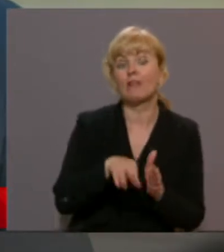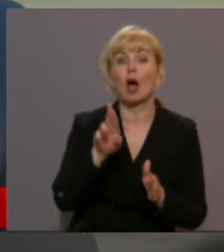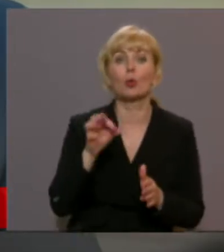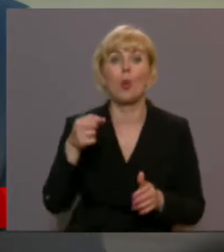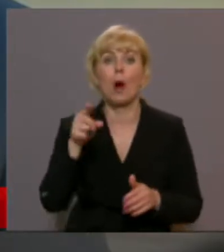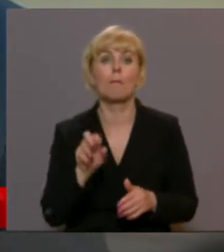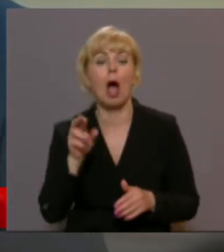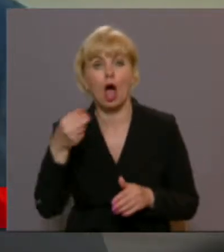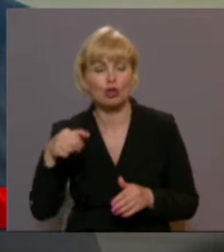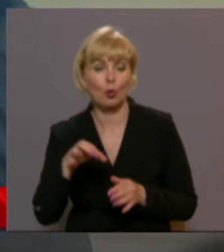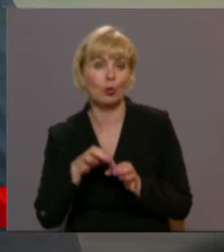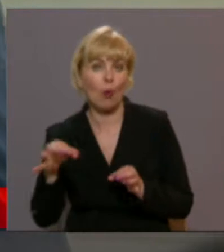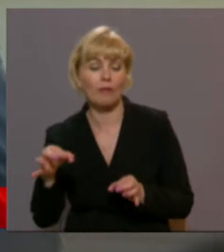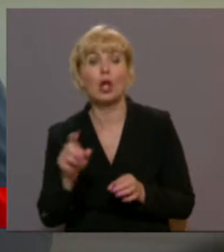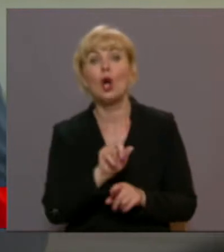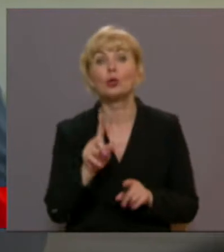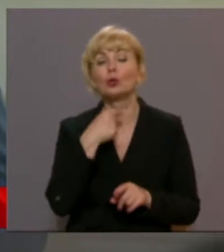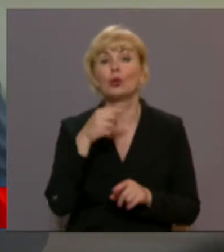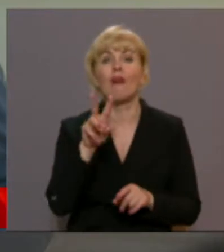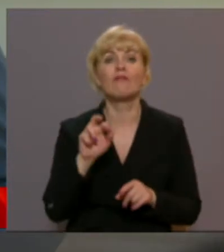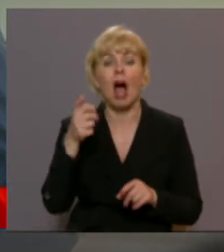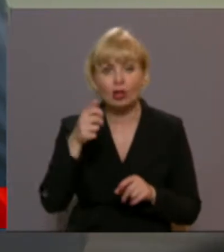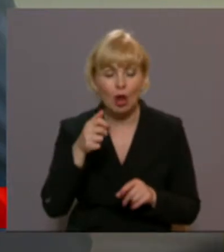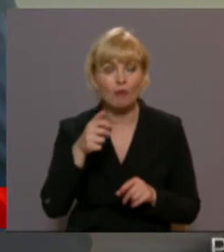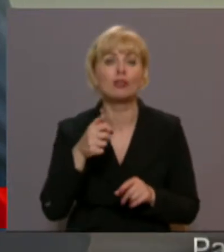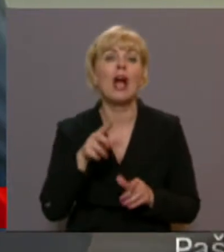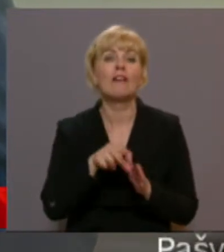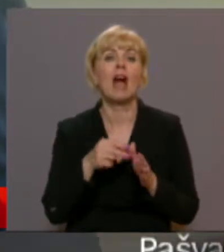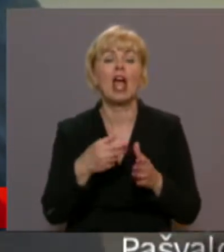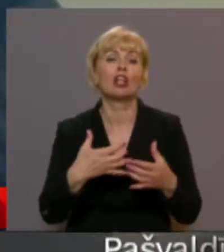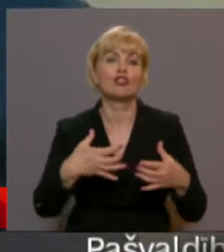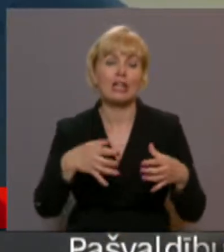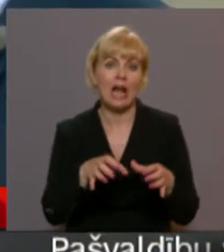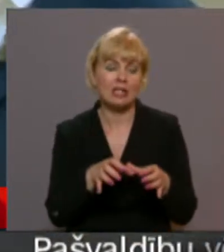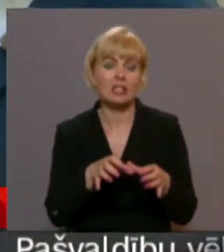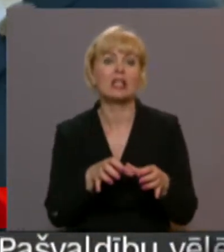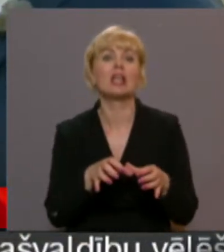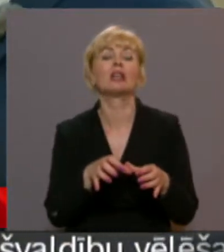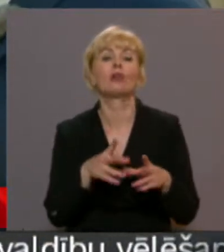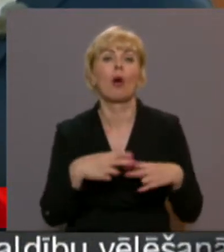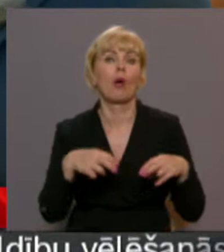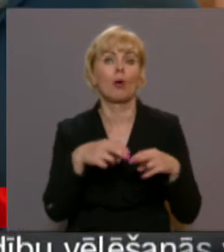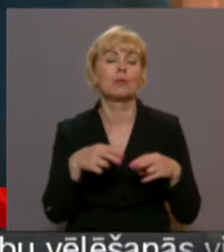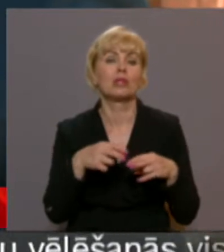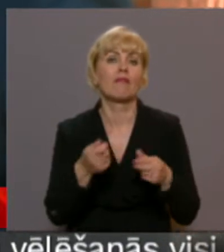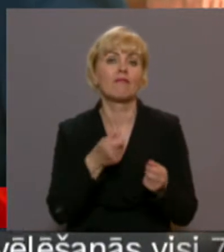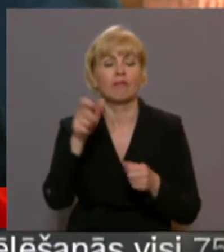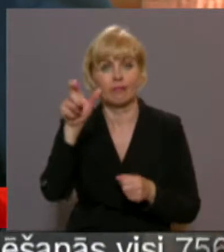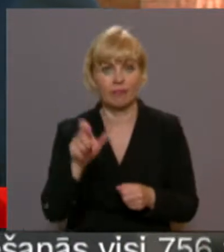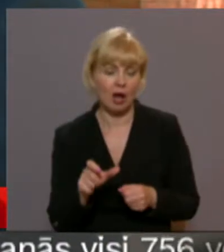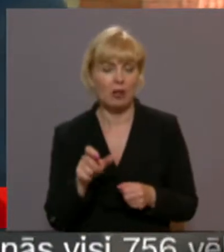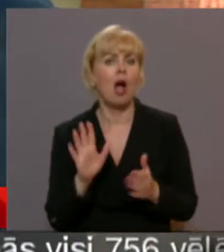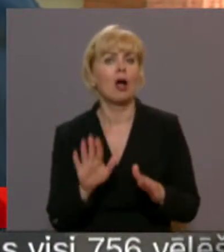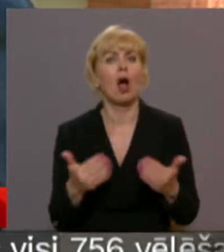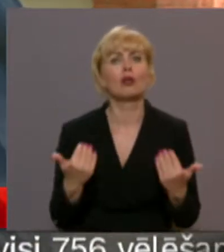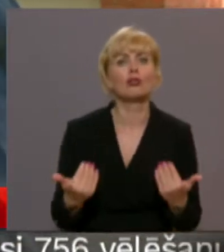to arī tuliņu runāsim ar Vangažu vēlēšanu iecirkņu komisijas vadītāju Denisu Sadovenko. Labdien, Denis! Sagiet, lūdzu, kā tad šodien